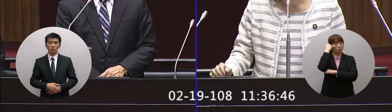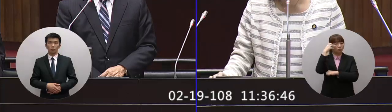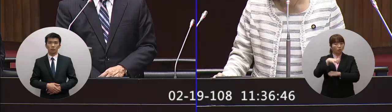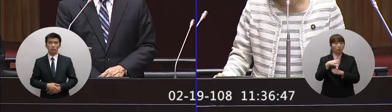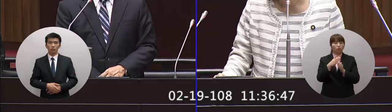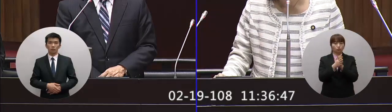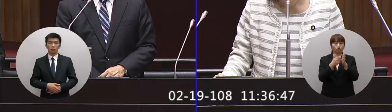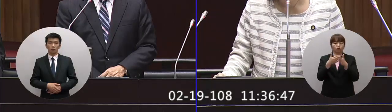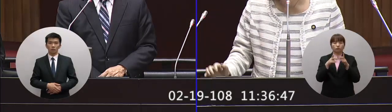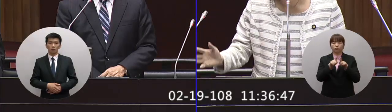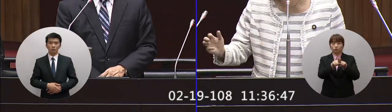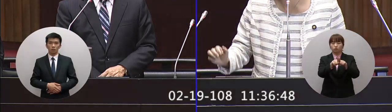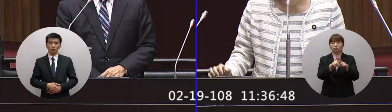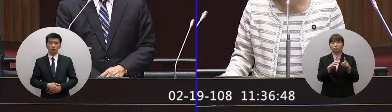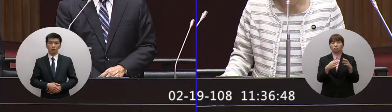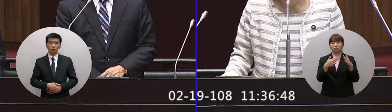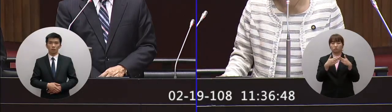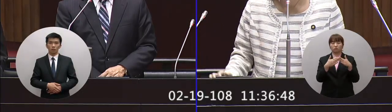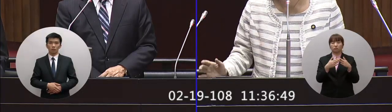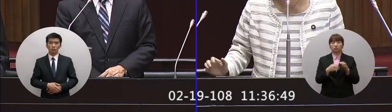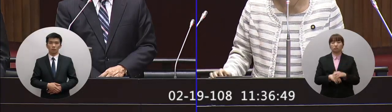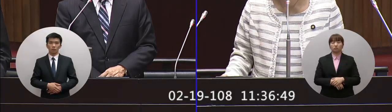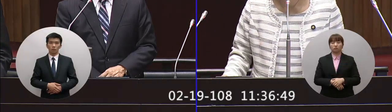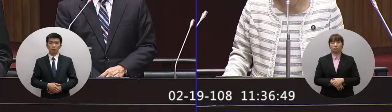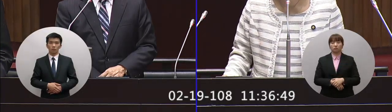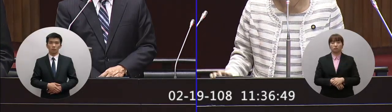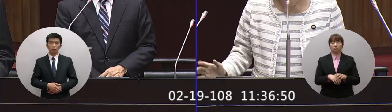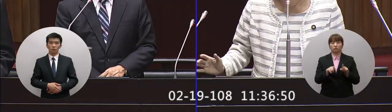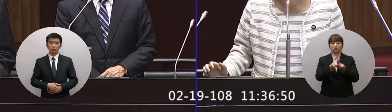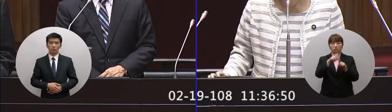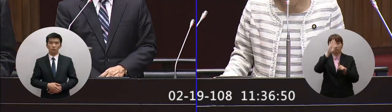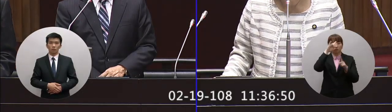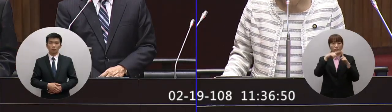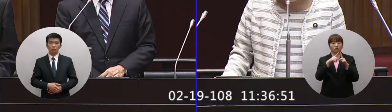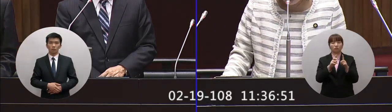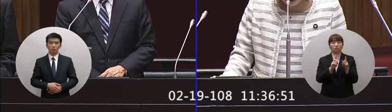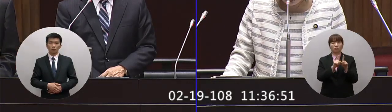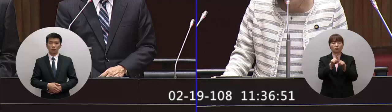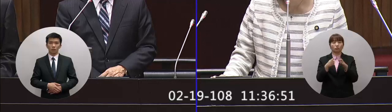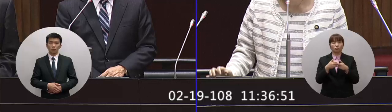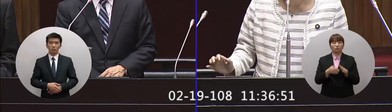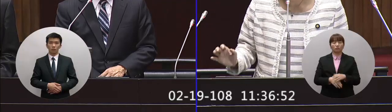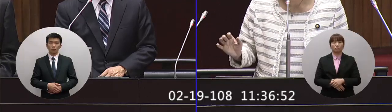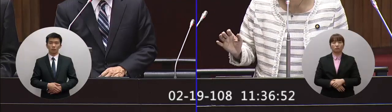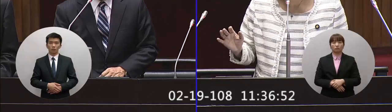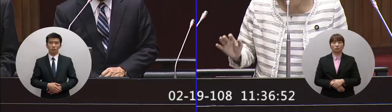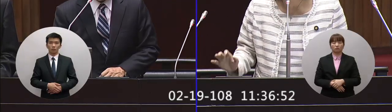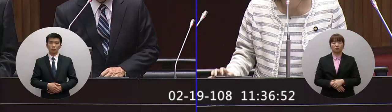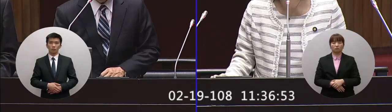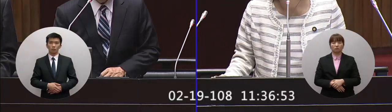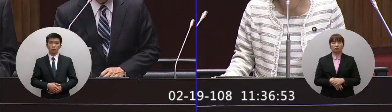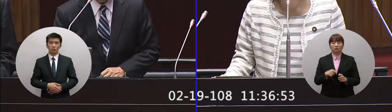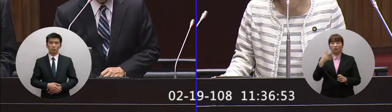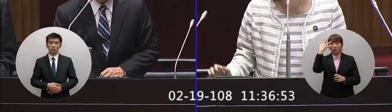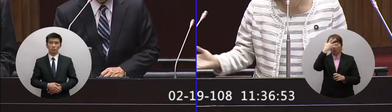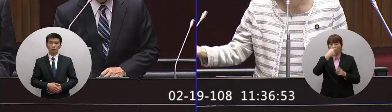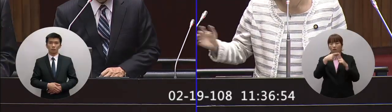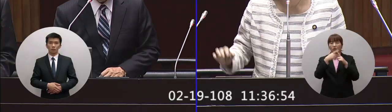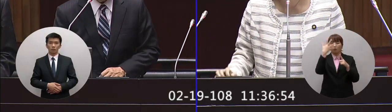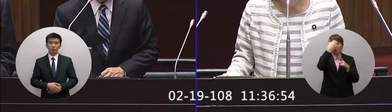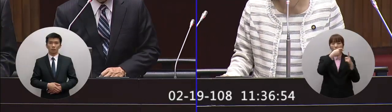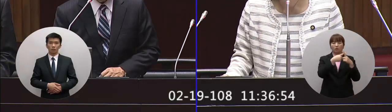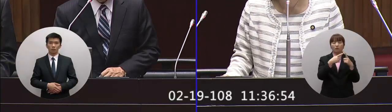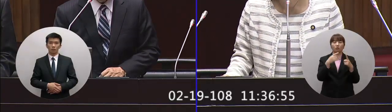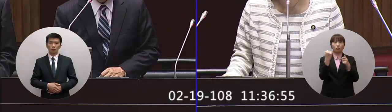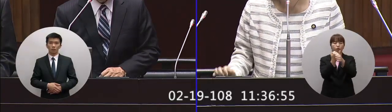院都要求我们要陪病，好，就要陪病这个照顾病人。那这个部分变成就是长者照顾长者，可能